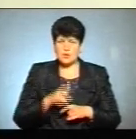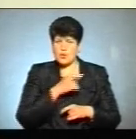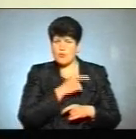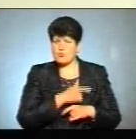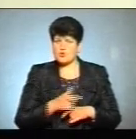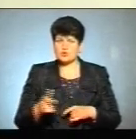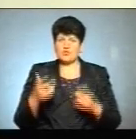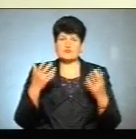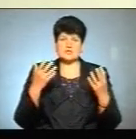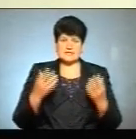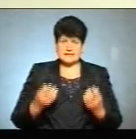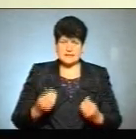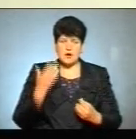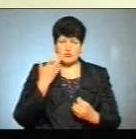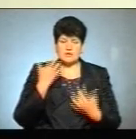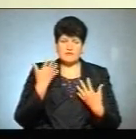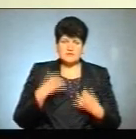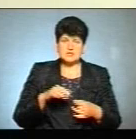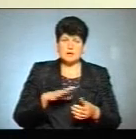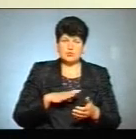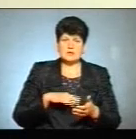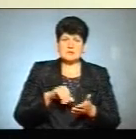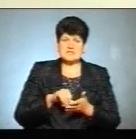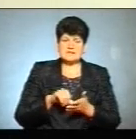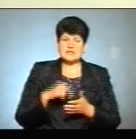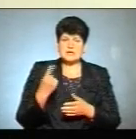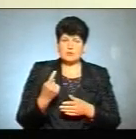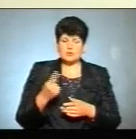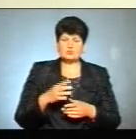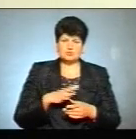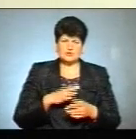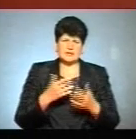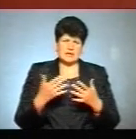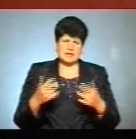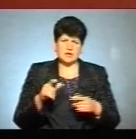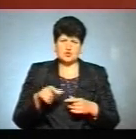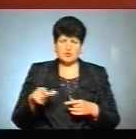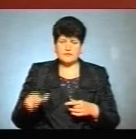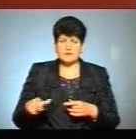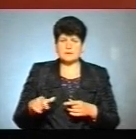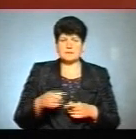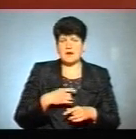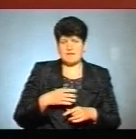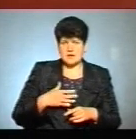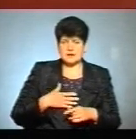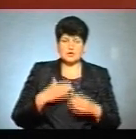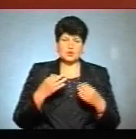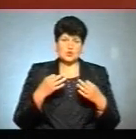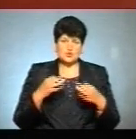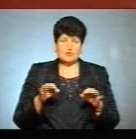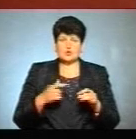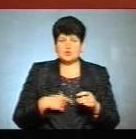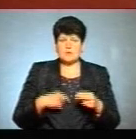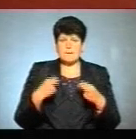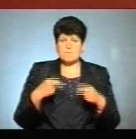дня, коли вже були представники із області, то були декілька чоловік, декілька осіб приватних, які дозволили собі